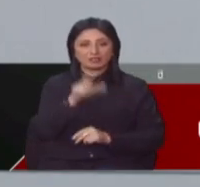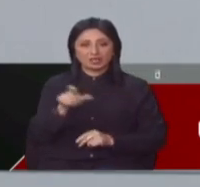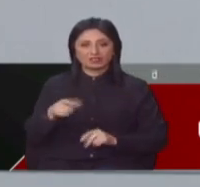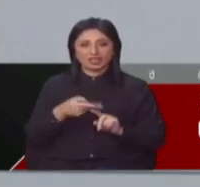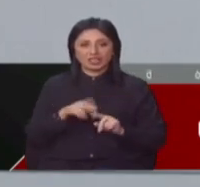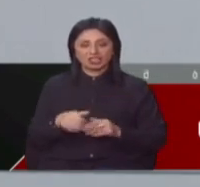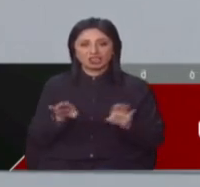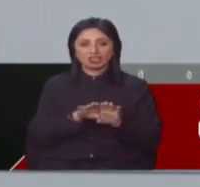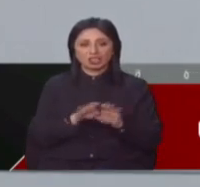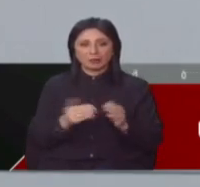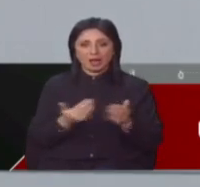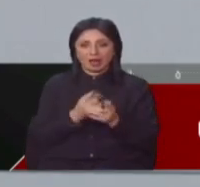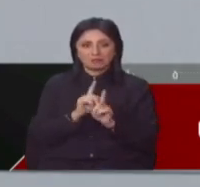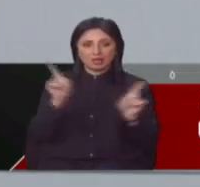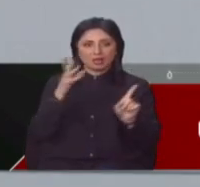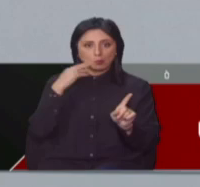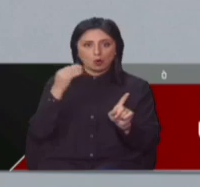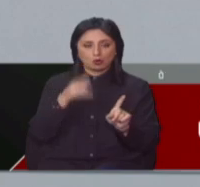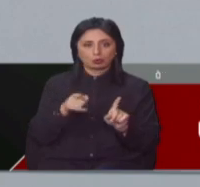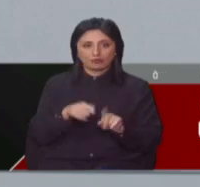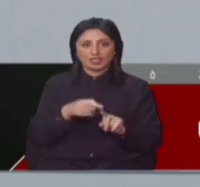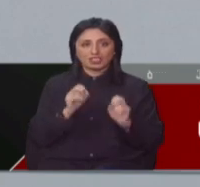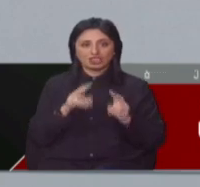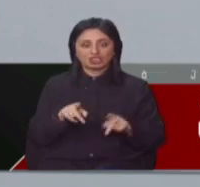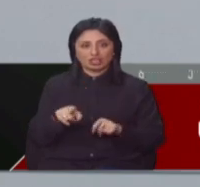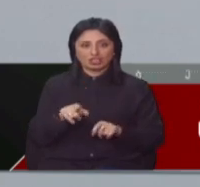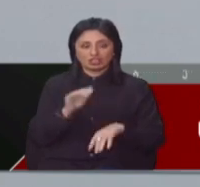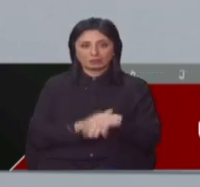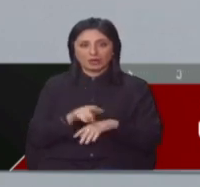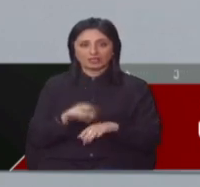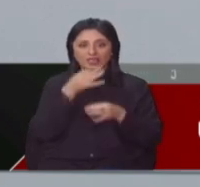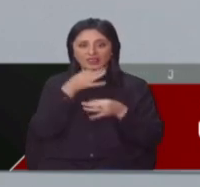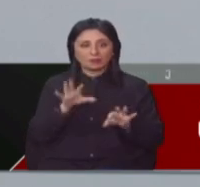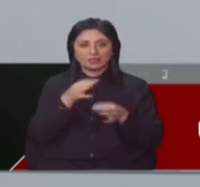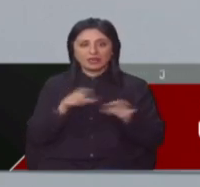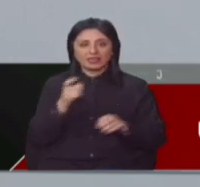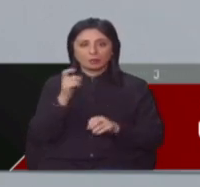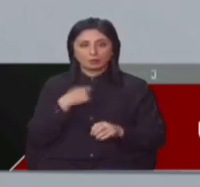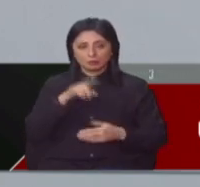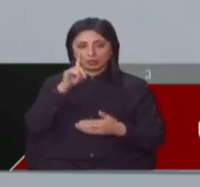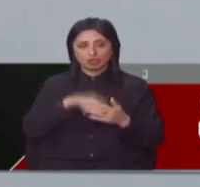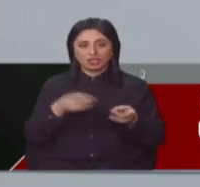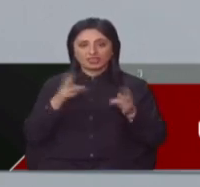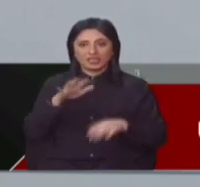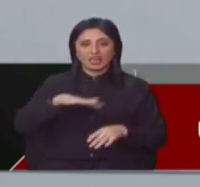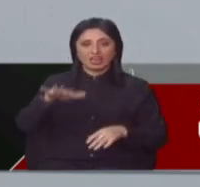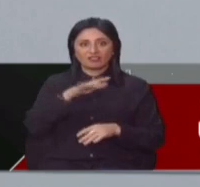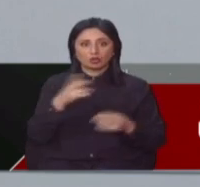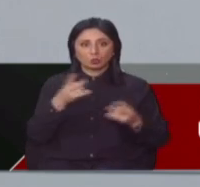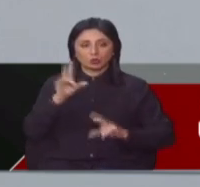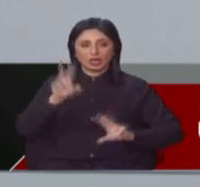ამომრჩევლებს. Ეს შედარებით ახალი ფენომენია მოლდოვისთვის. Ეს საშიში ფენომენია ნებისმიერი დემოკრატიისთვის და მე მჯერა, რომ დანარჩენმა ქვეყნებმა